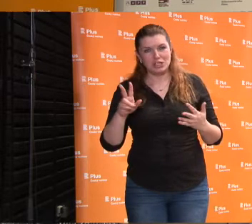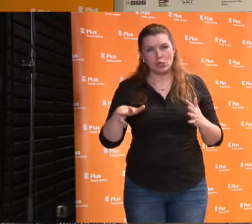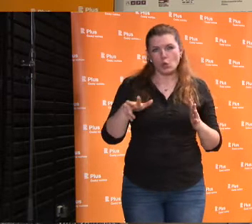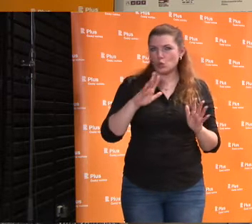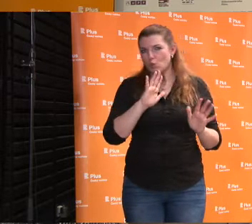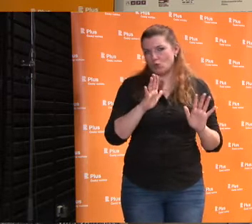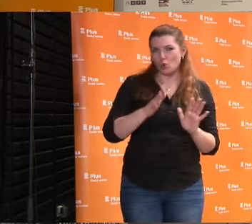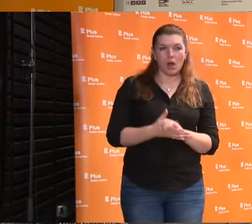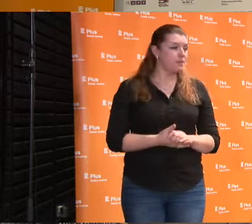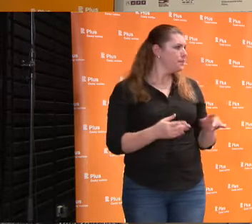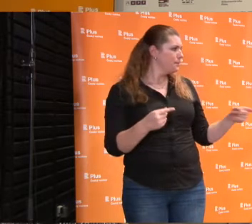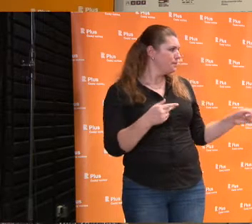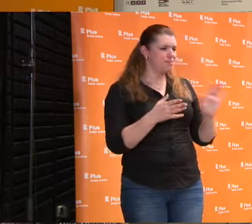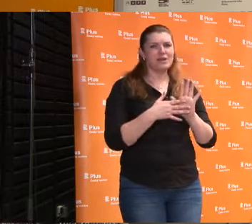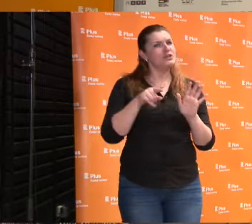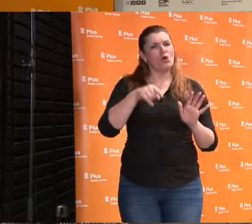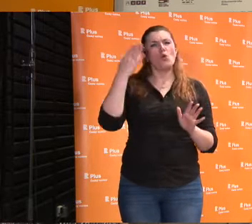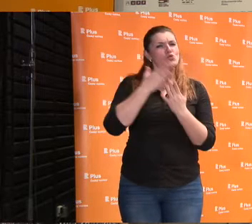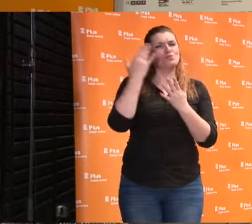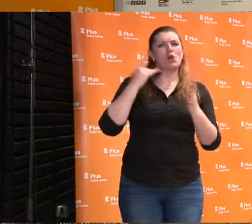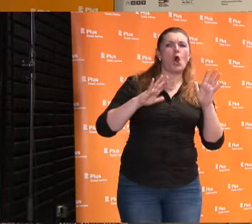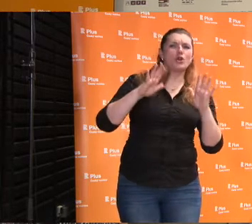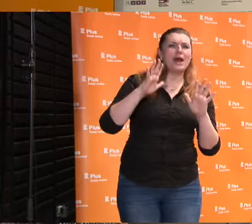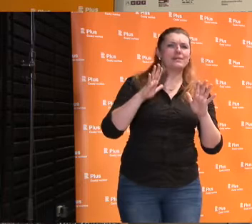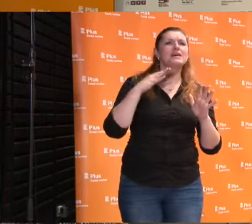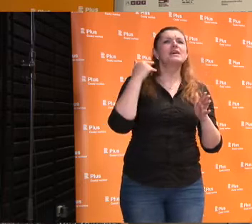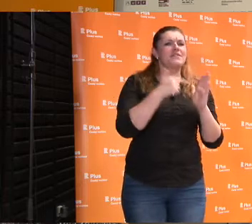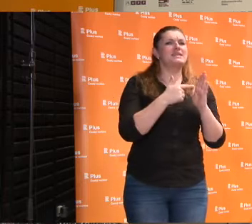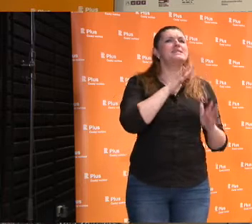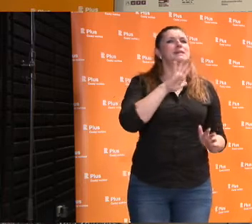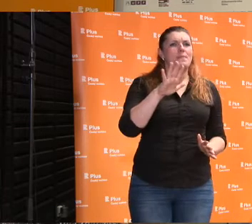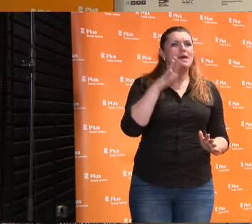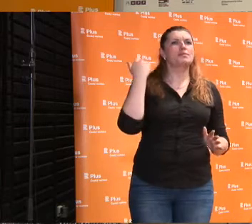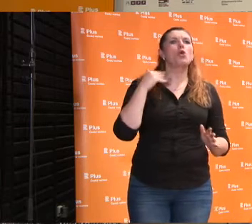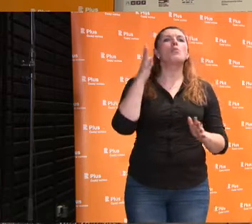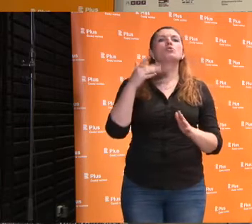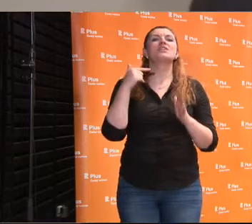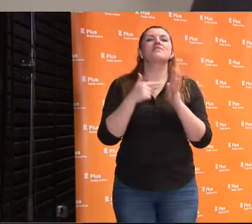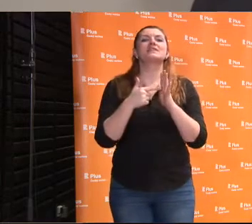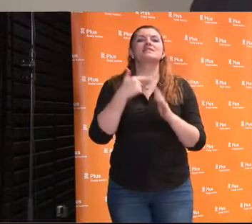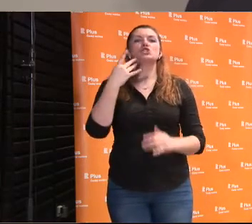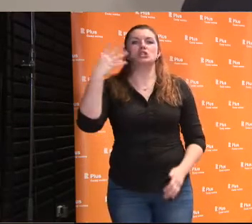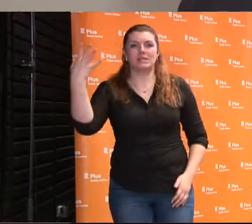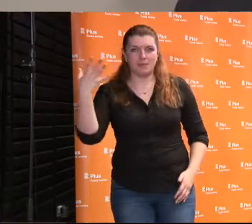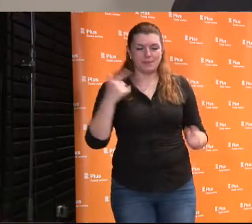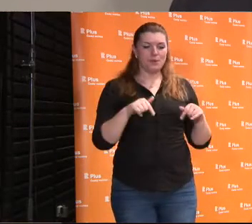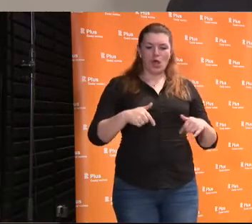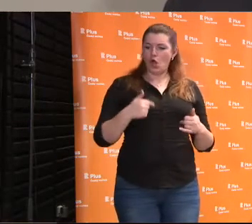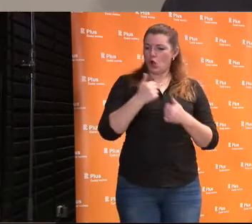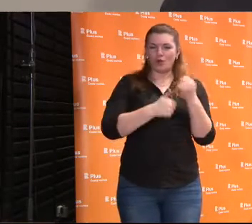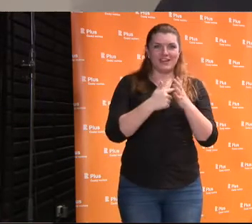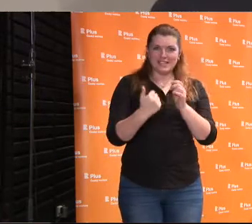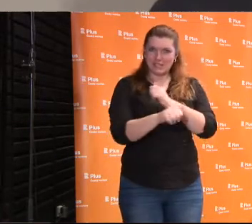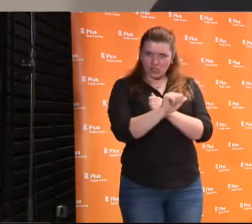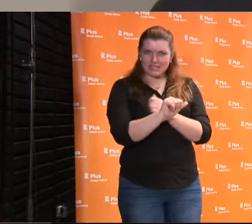Maříka? Ty byly odhadovány panem Kurzweilem v roce 2005 na rok 2045. V roce